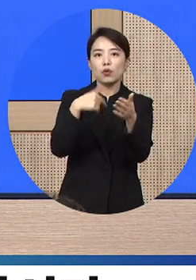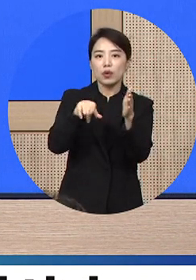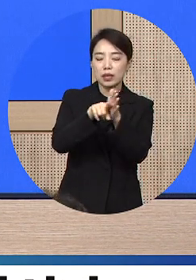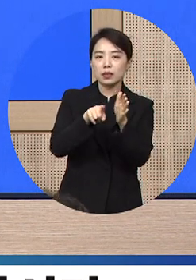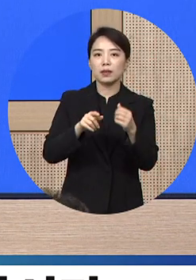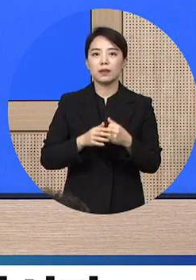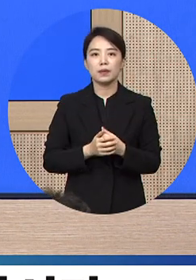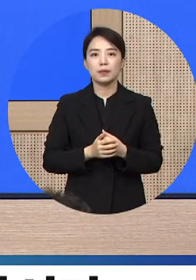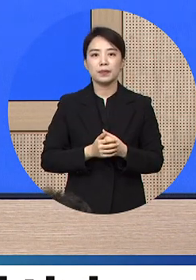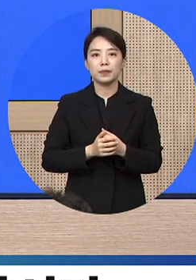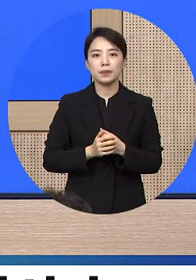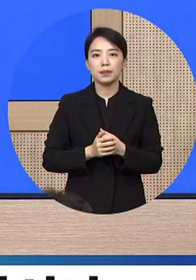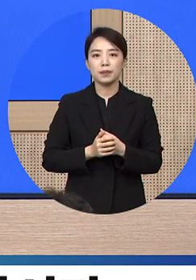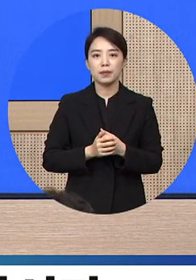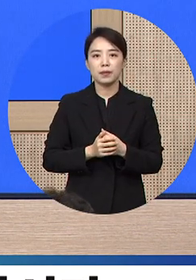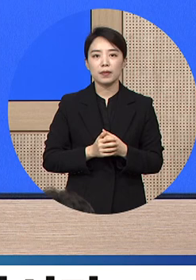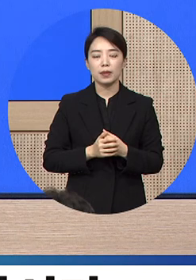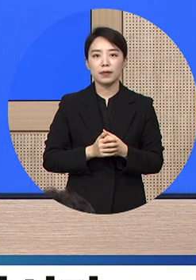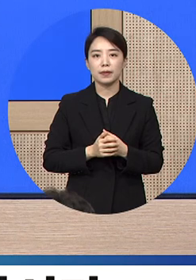이르기까지 어느